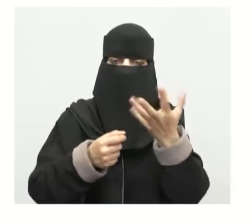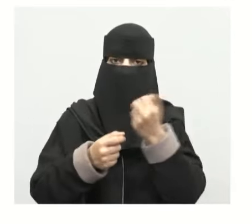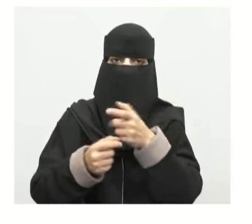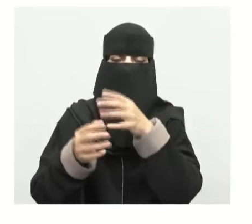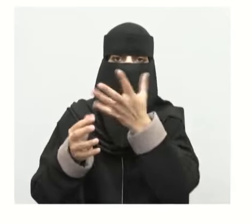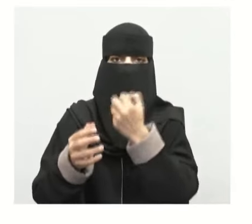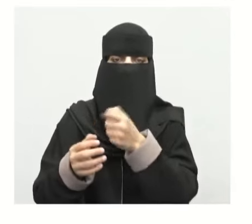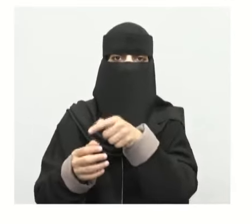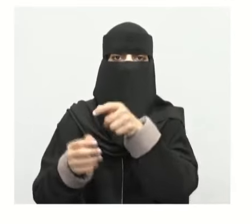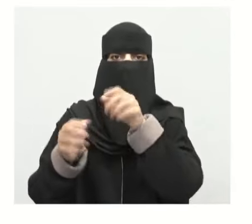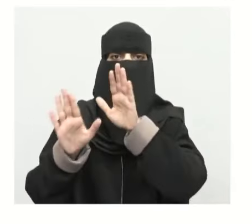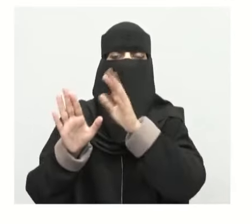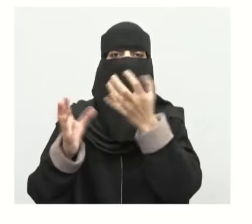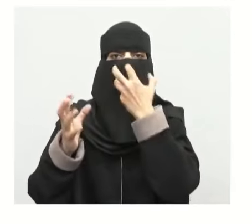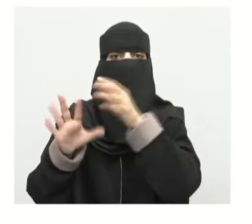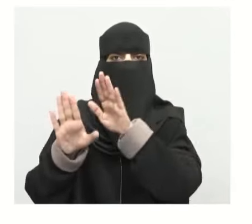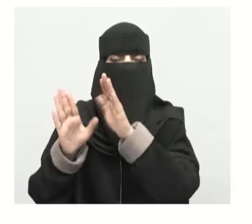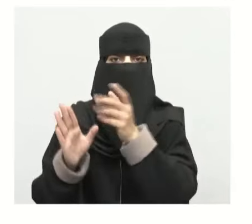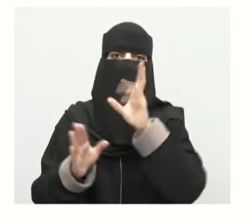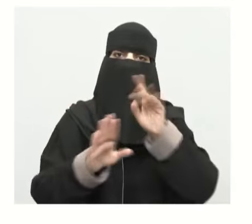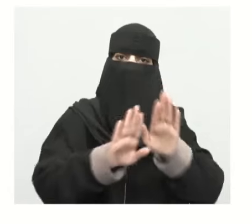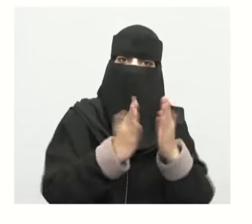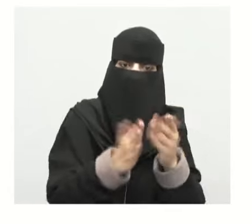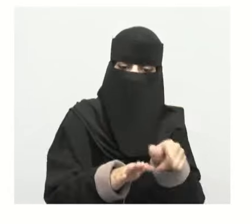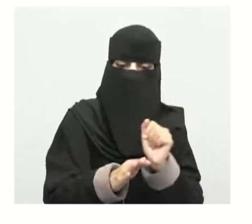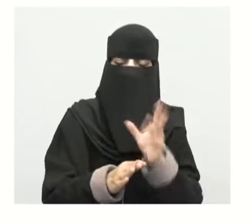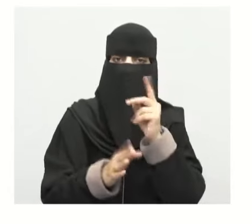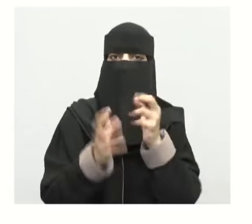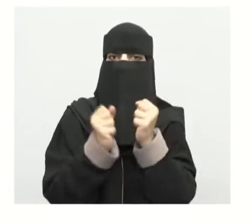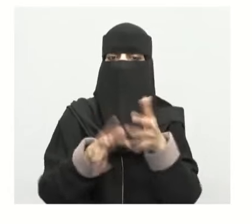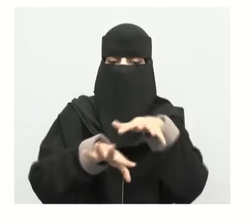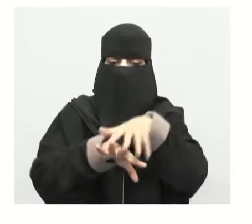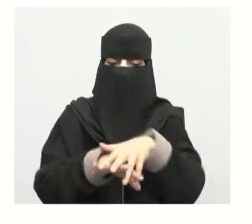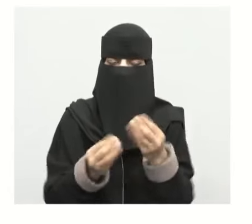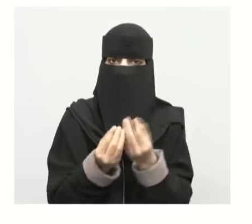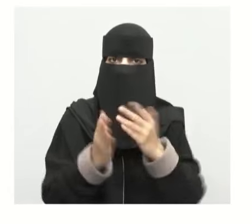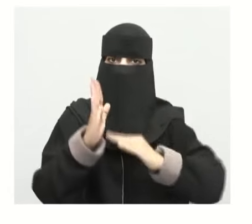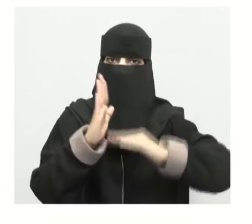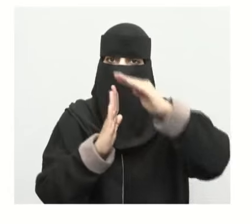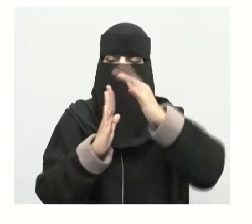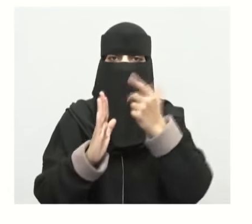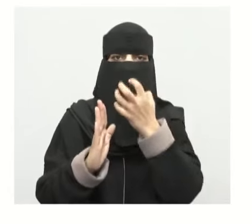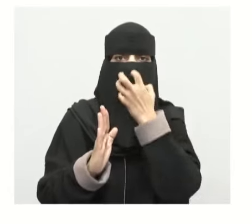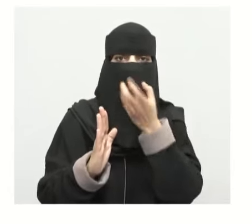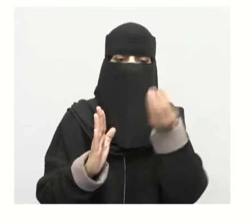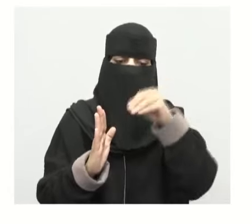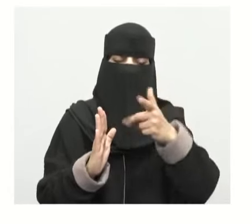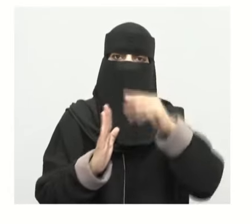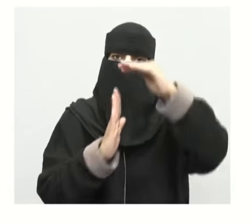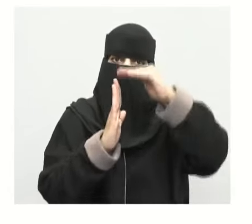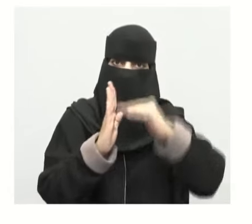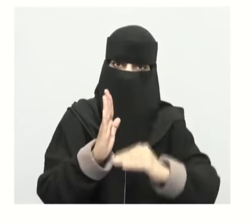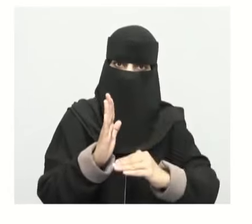للدب للتبريد او التدفئه صعوبه التكيف معها لارتفاع درجات الحراره او